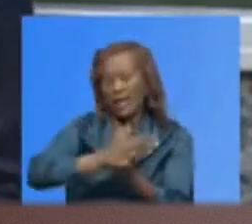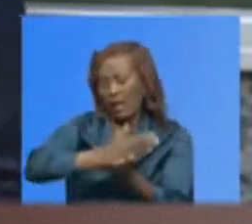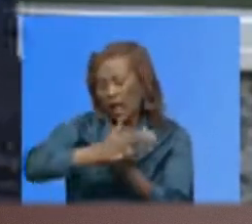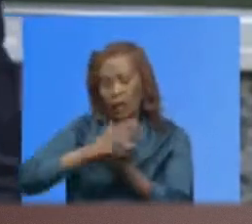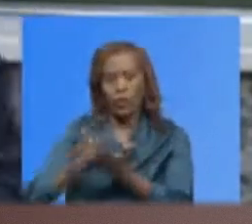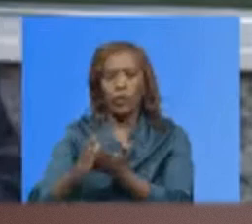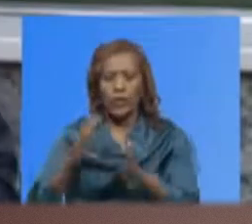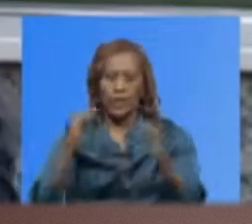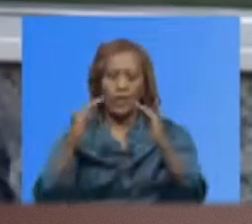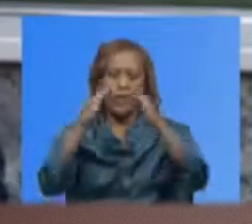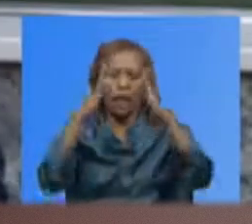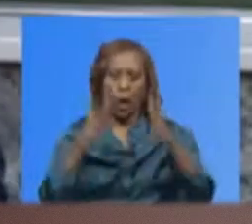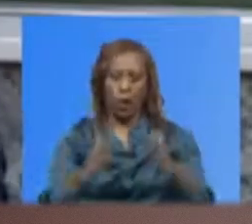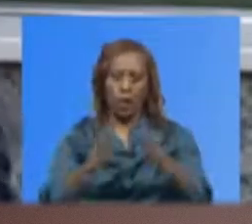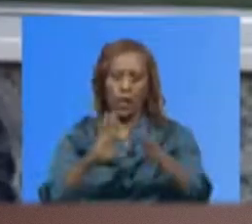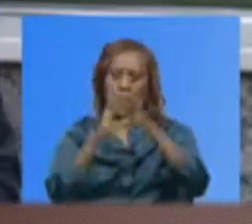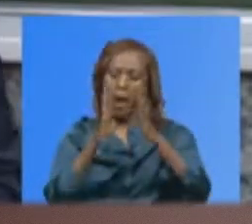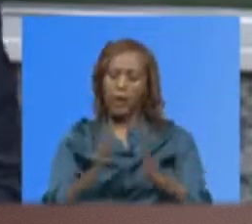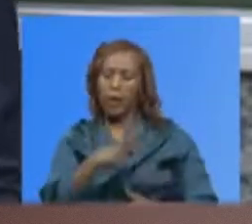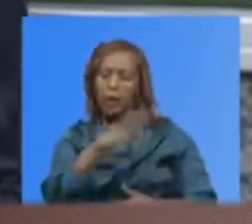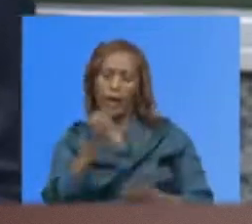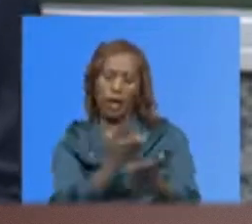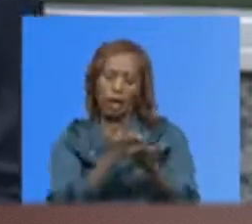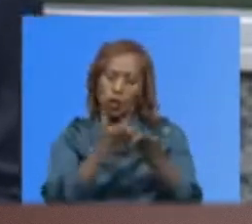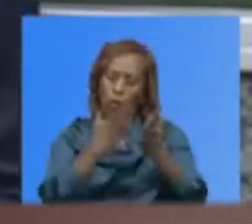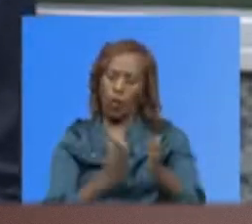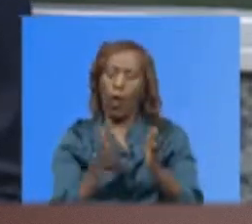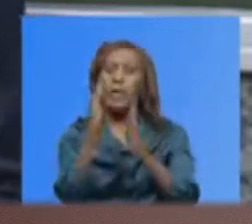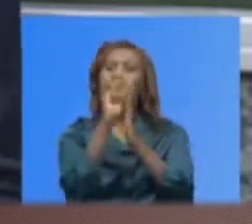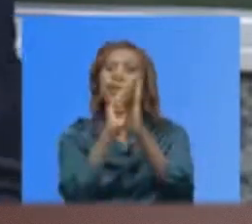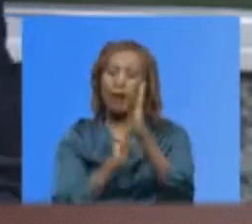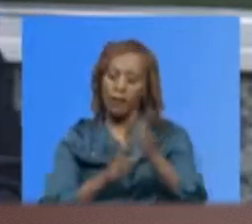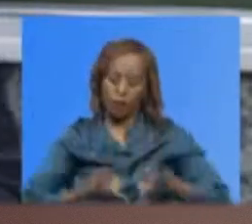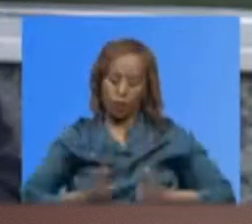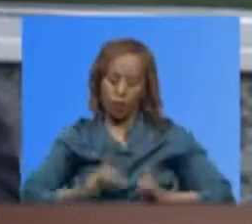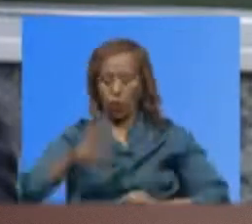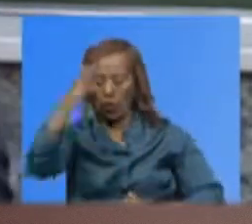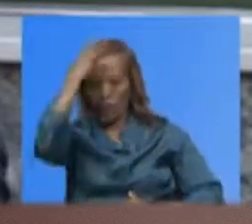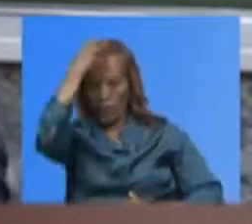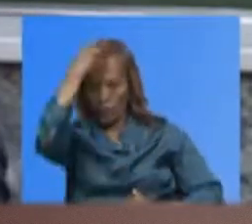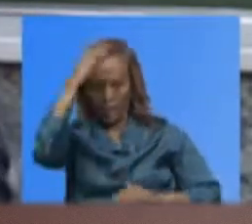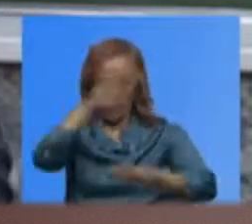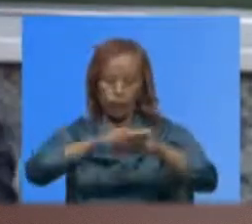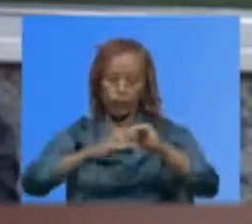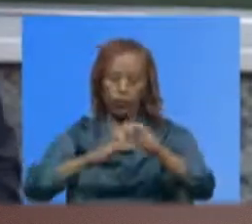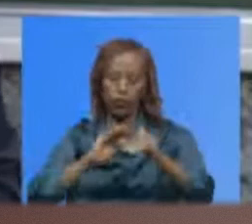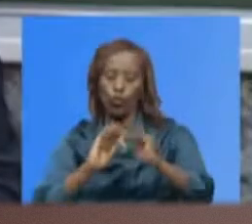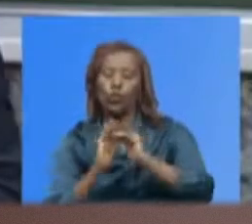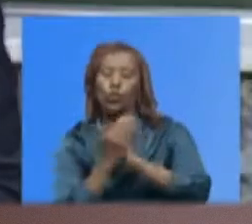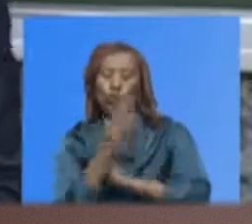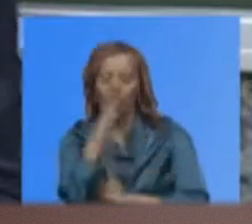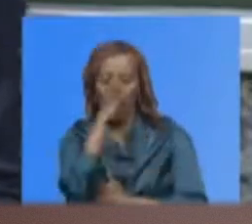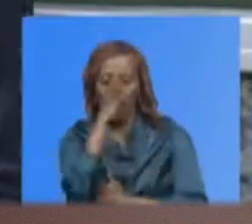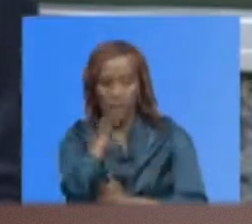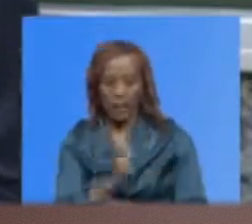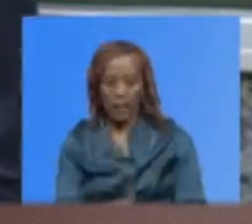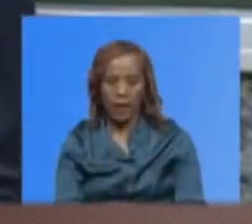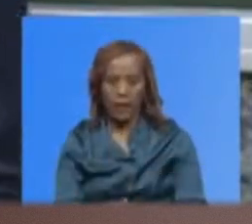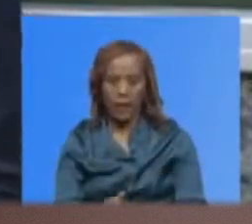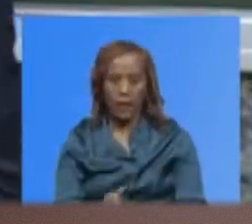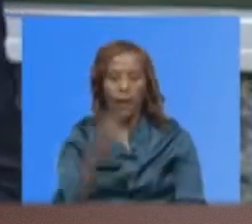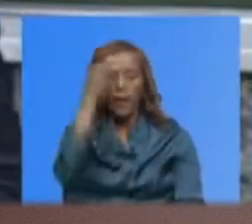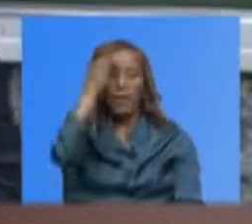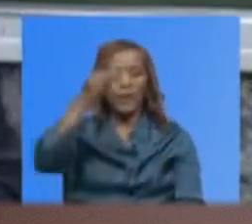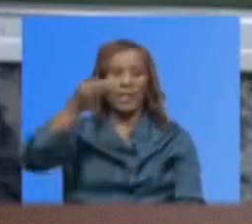አስወግደን ፍትሐዊ የማህበራዊና ኢኮኖሚያዊ ስርዓት እንዲኖረን መንግስት ምቹ ሁኔታ ይፈጥራል።